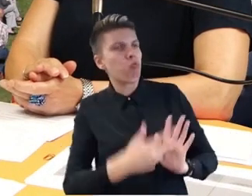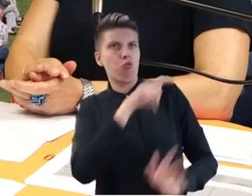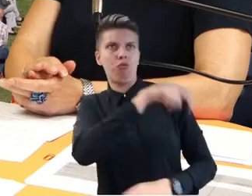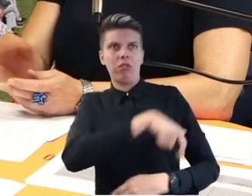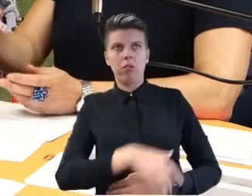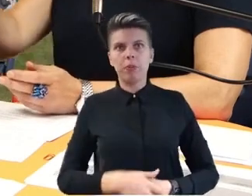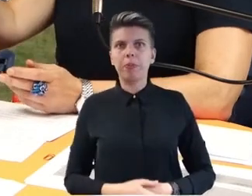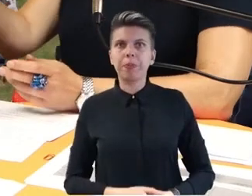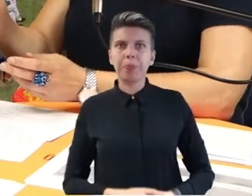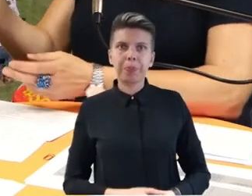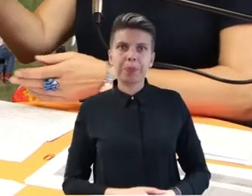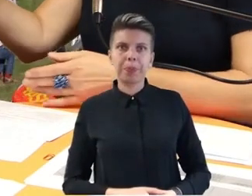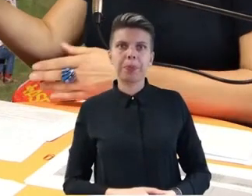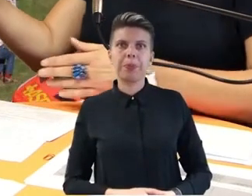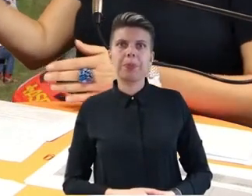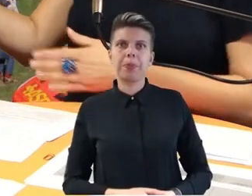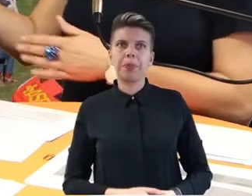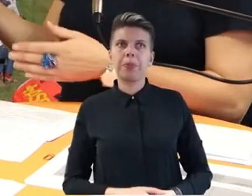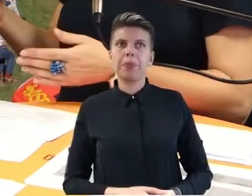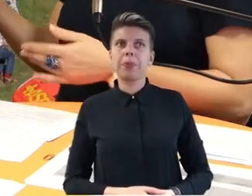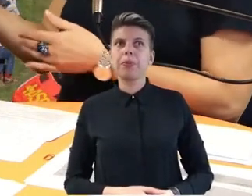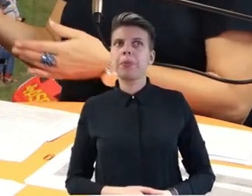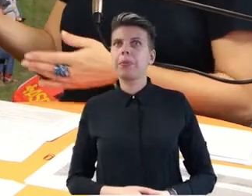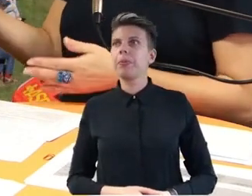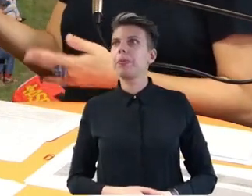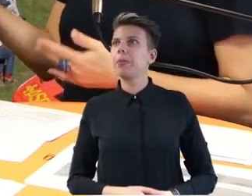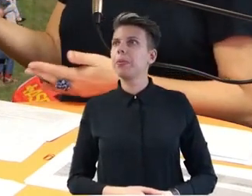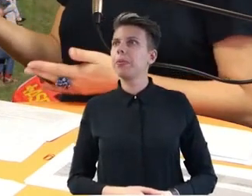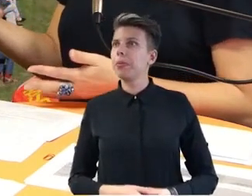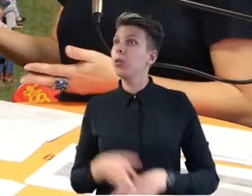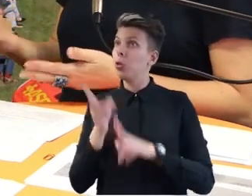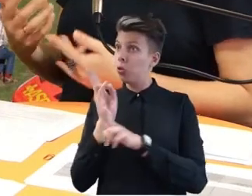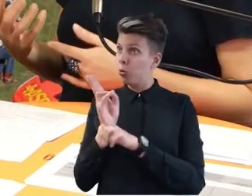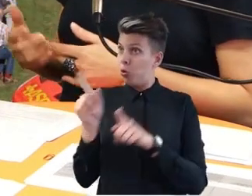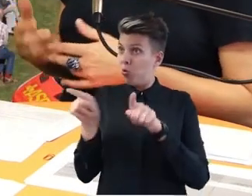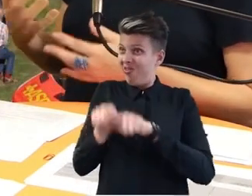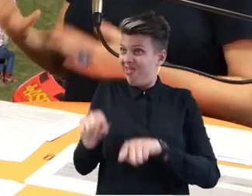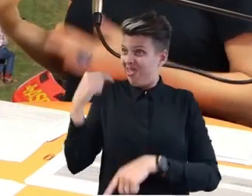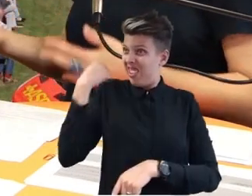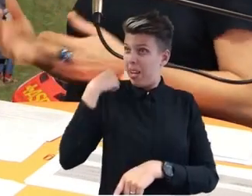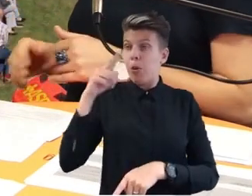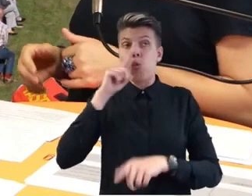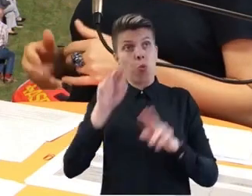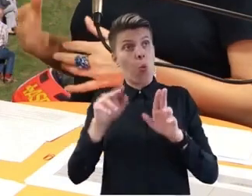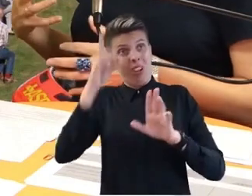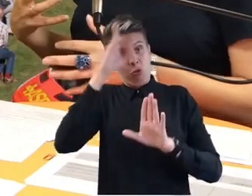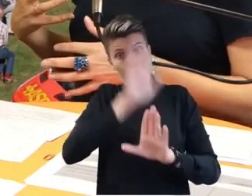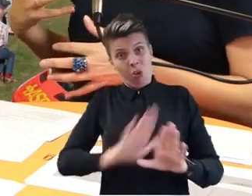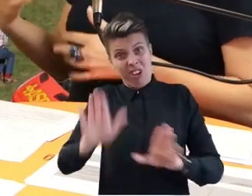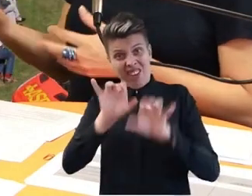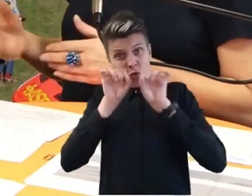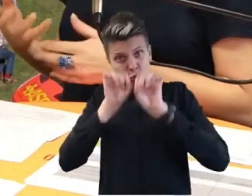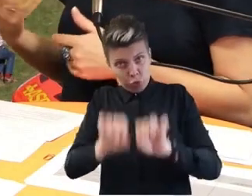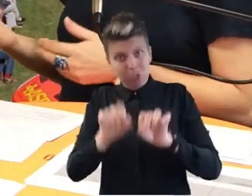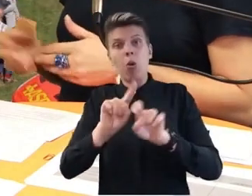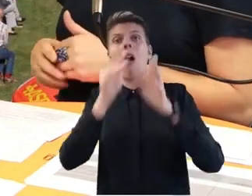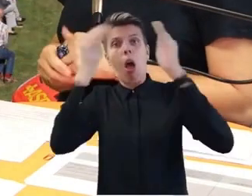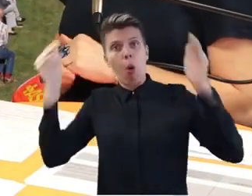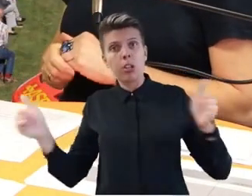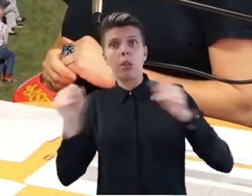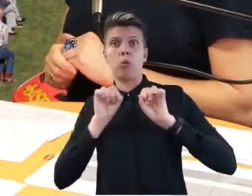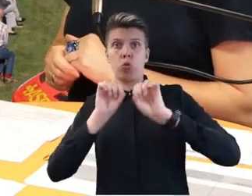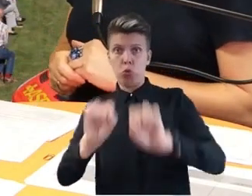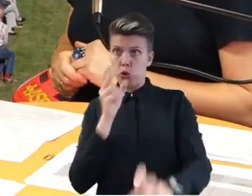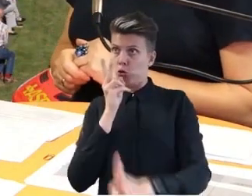auch das wieder wie eben der schutz nicht mehr nur national ist sondern wie eben bevölkerungsschutz